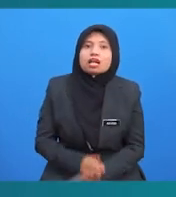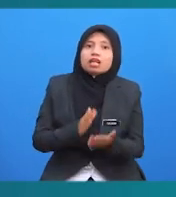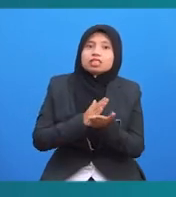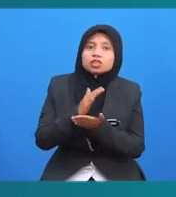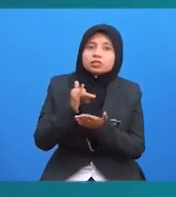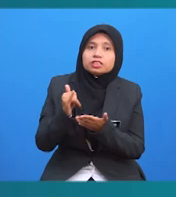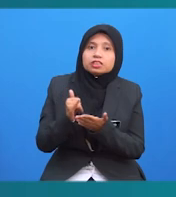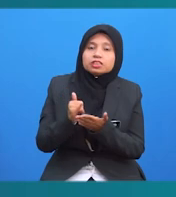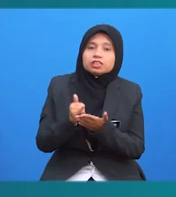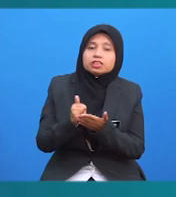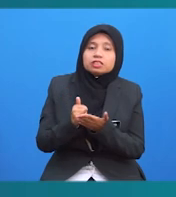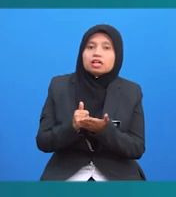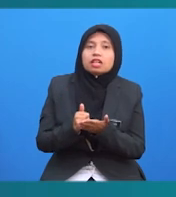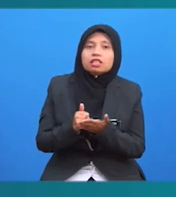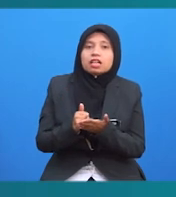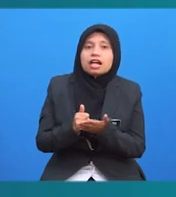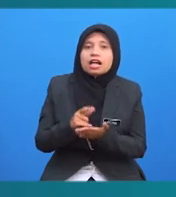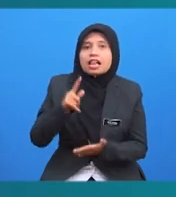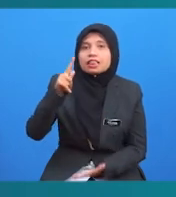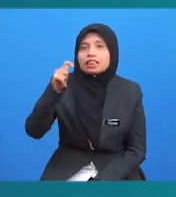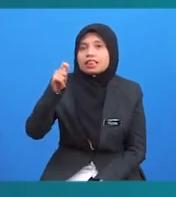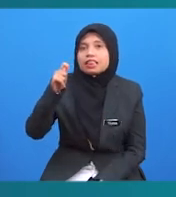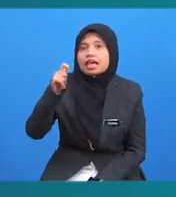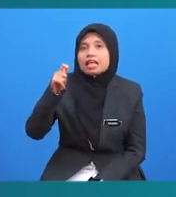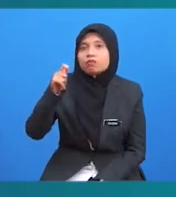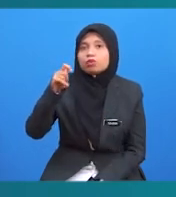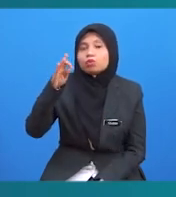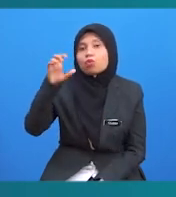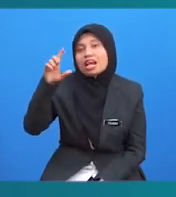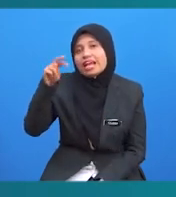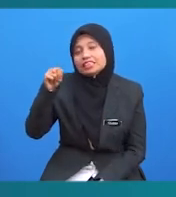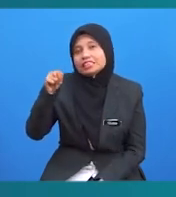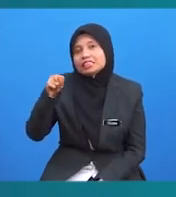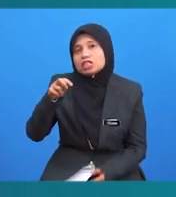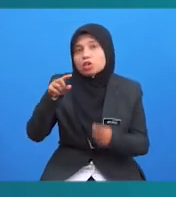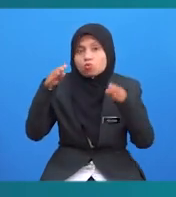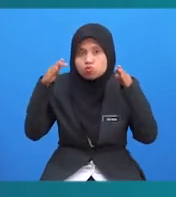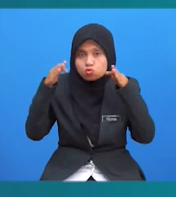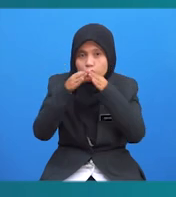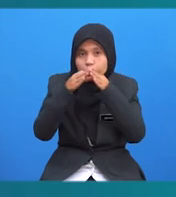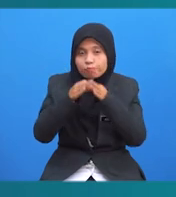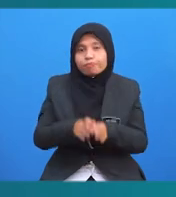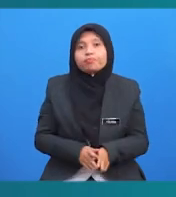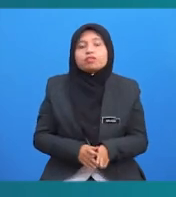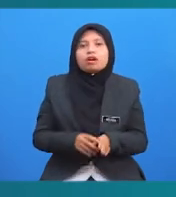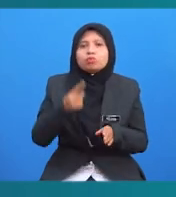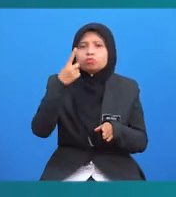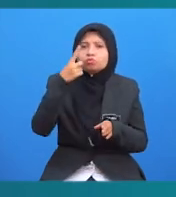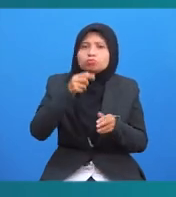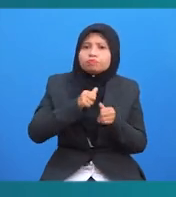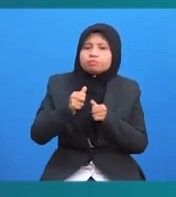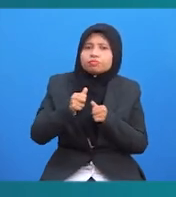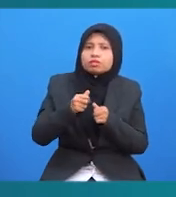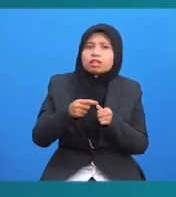Seterusnya adalah telephoto lens ataupun zoom lens. Contoh jarak focal lens bagi